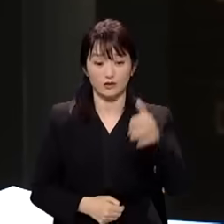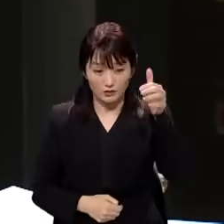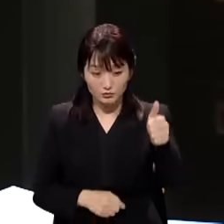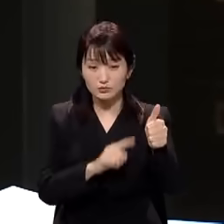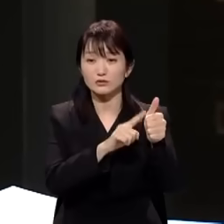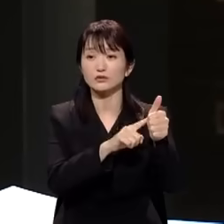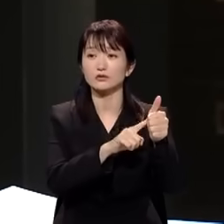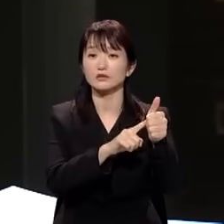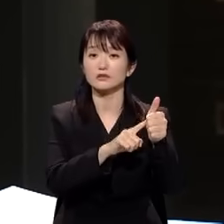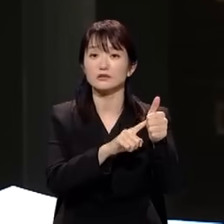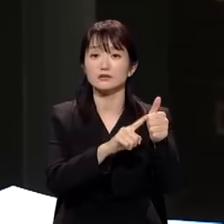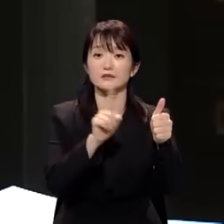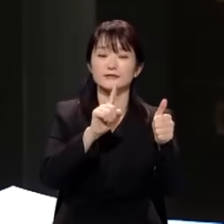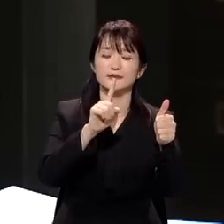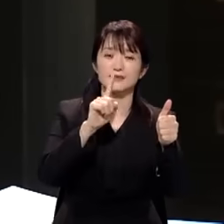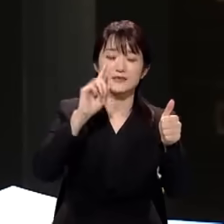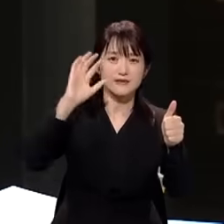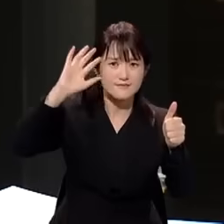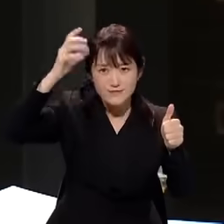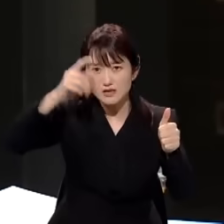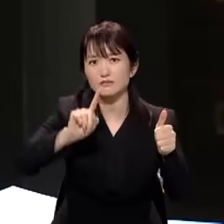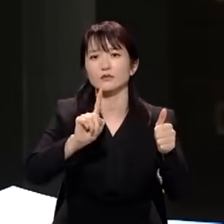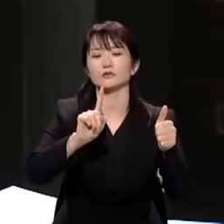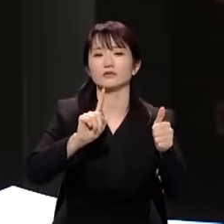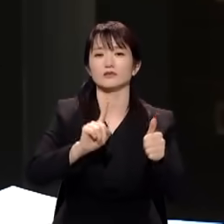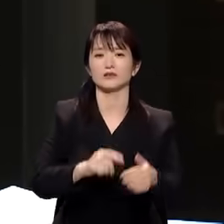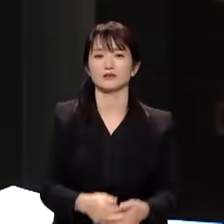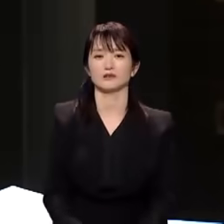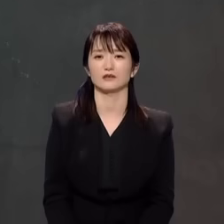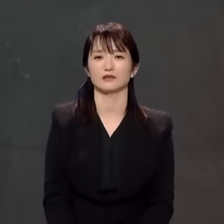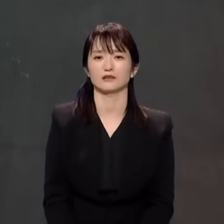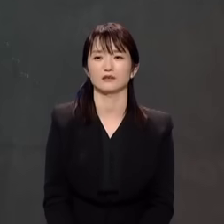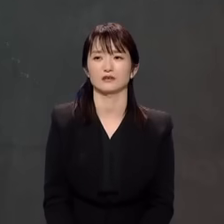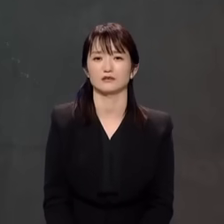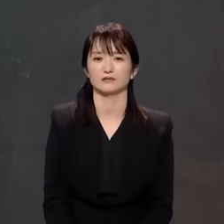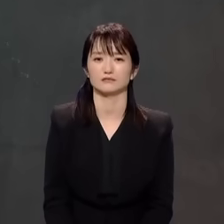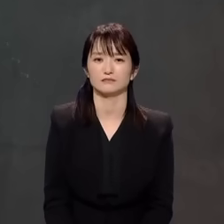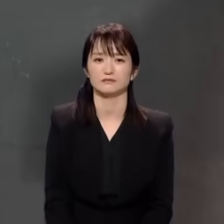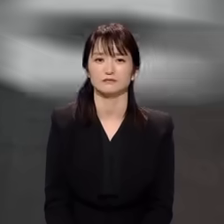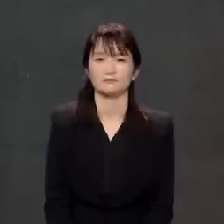집주인 이성의 끈을 놓고 맙니다. 체크포인트 짚어보죠.